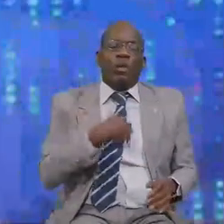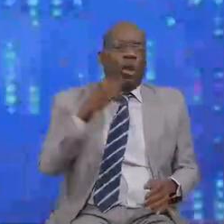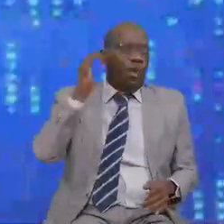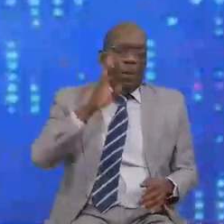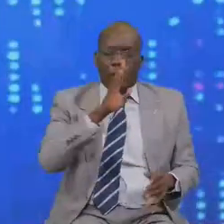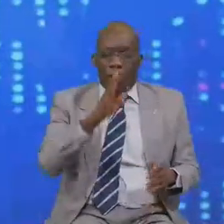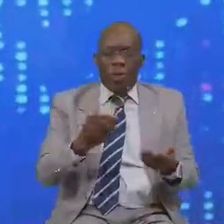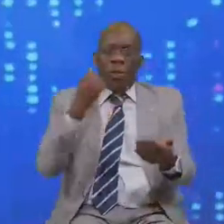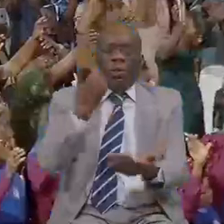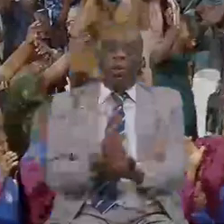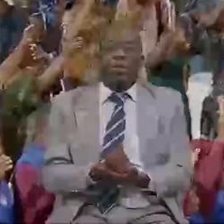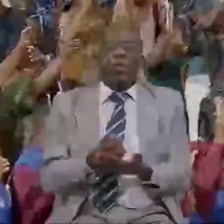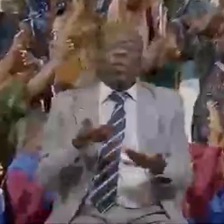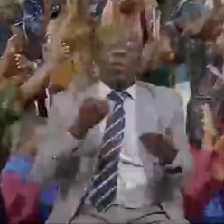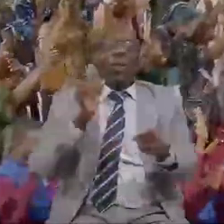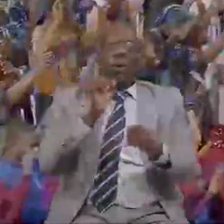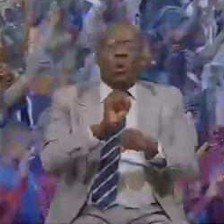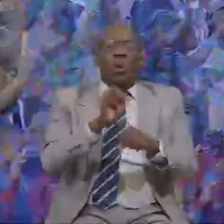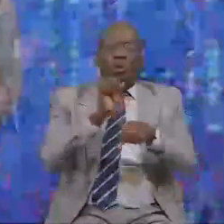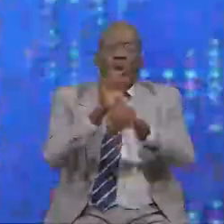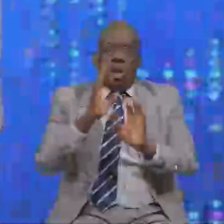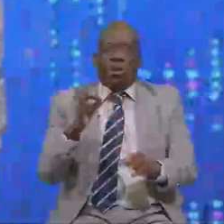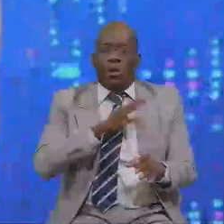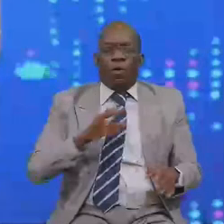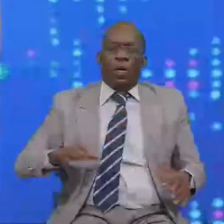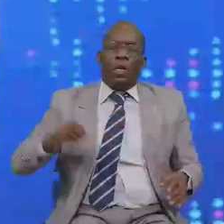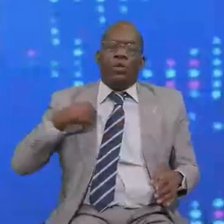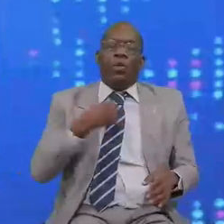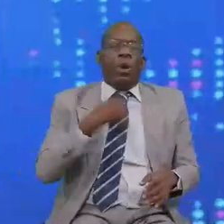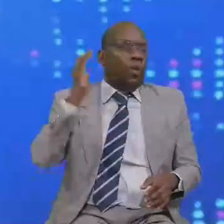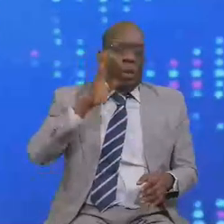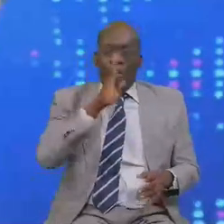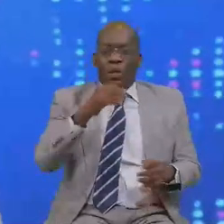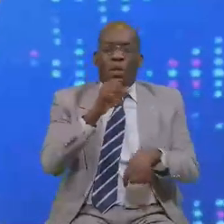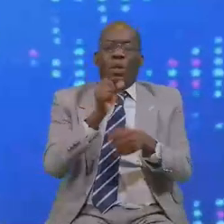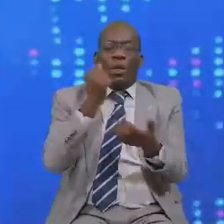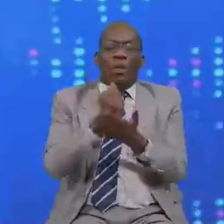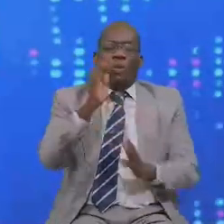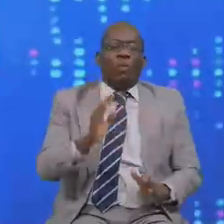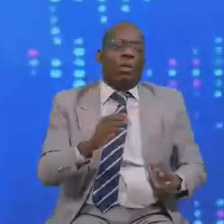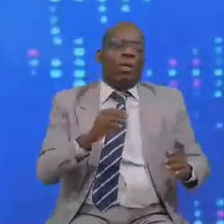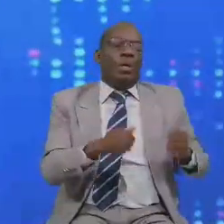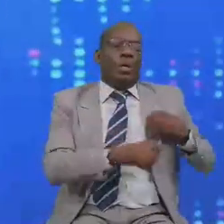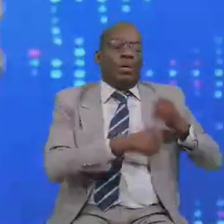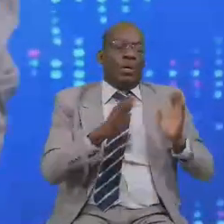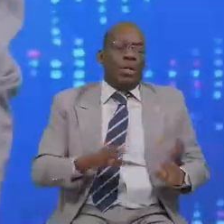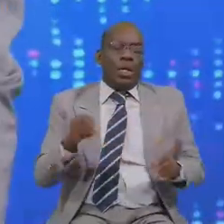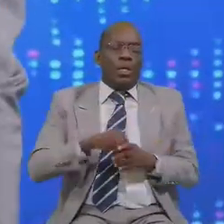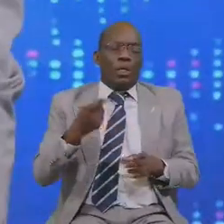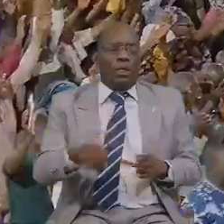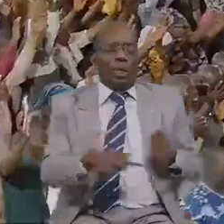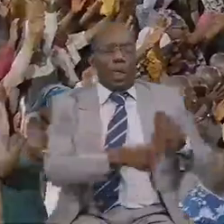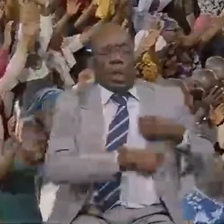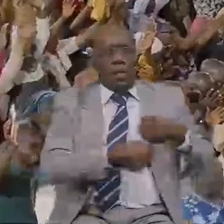Étendants de Christ, nous le serons. Soldats dans l'armée du Seigneur, nous le serons au nom de